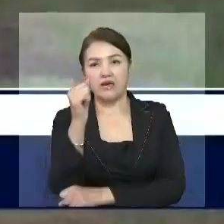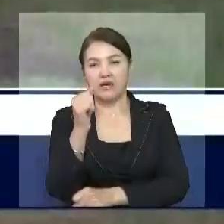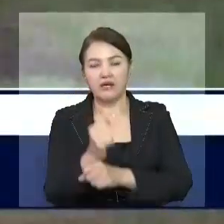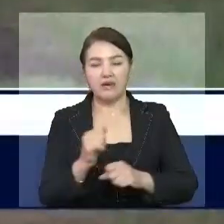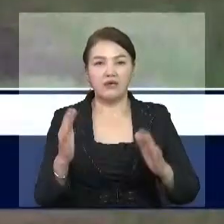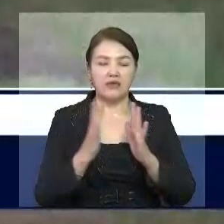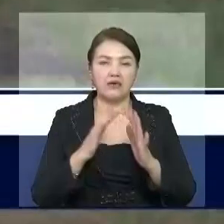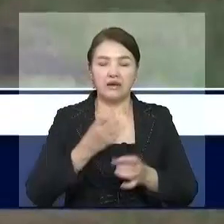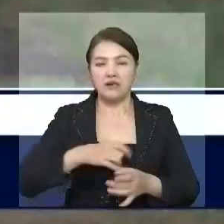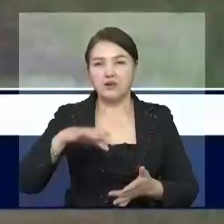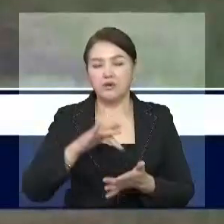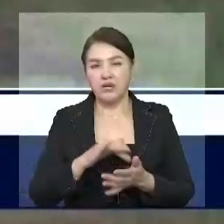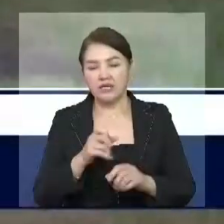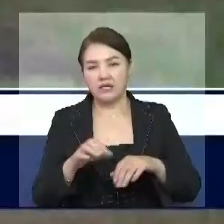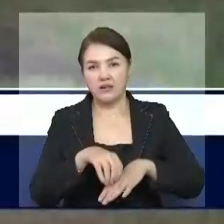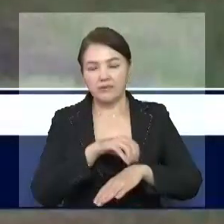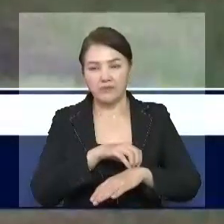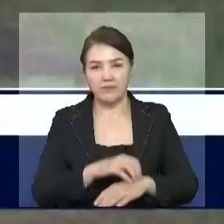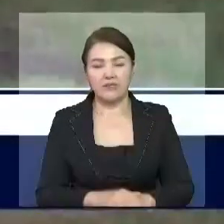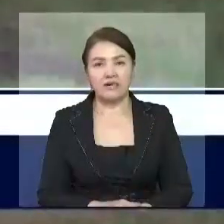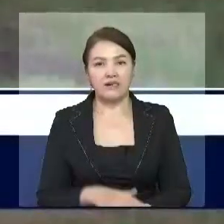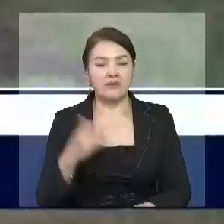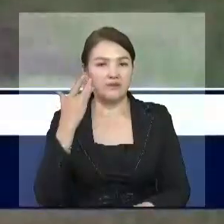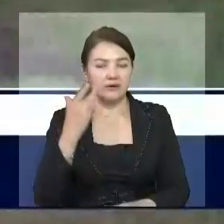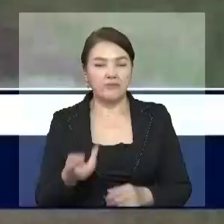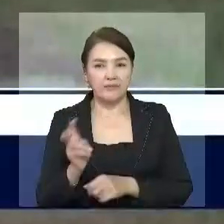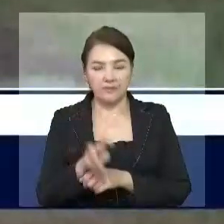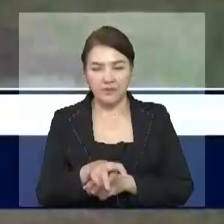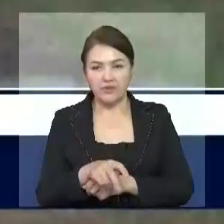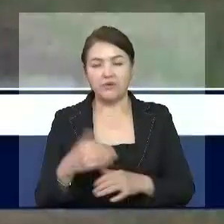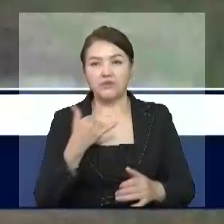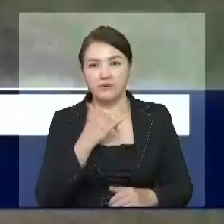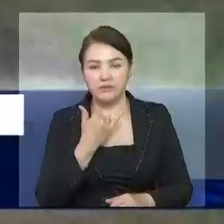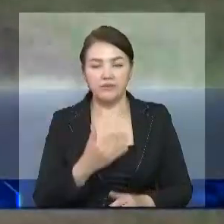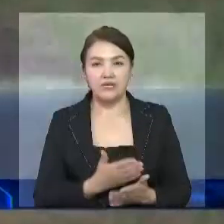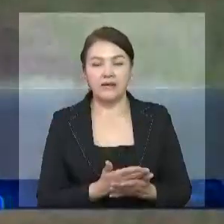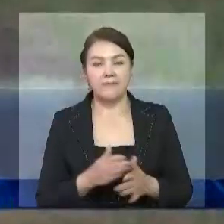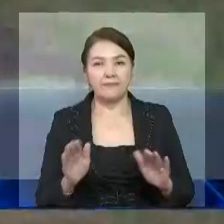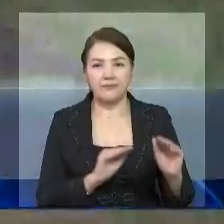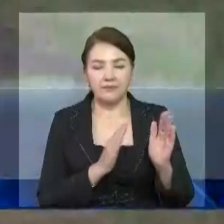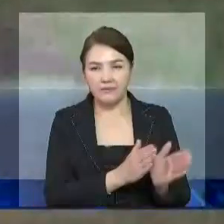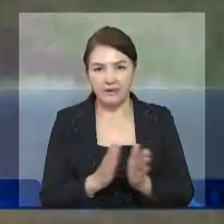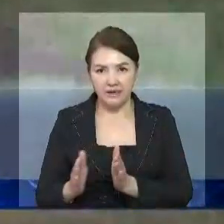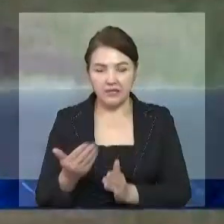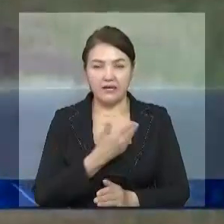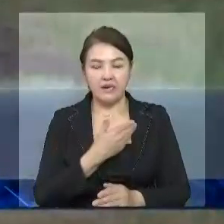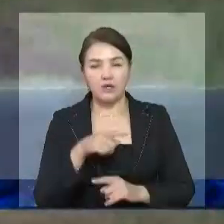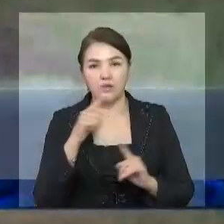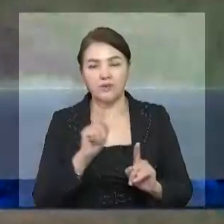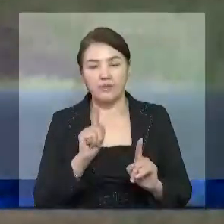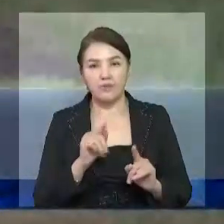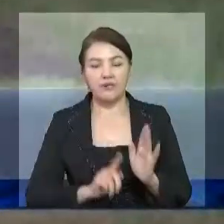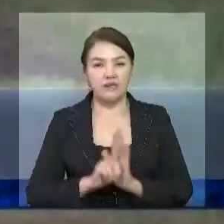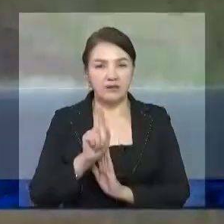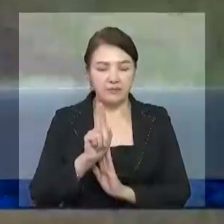городского акимата, представители различных ведомств. Мы постоянно выходим на субботники, приводим территорию в порядок. Хочу отметить, что с